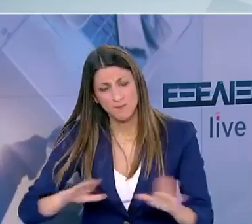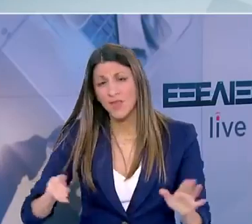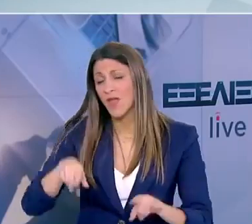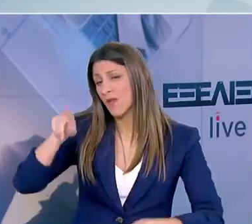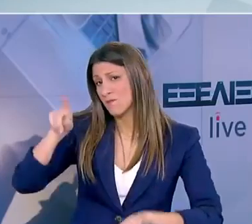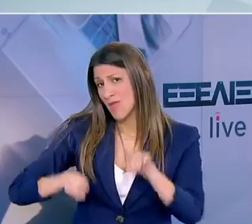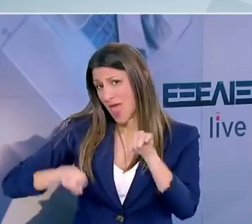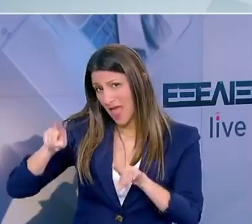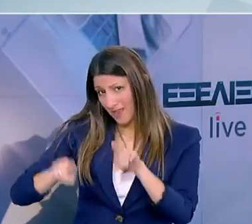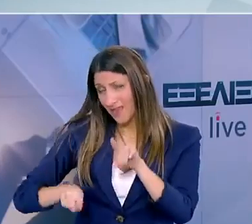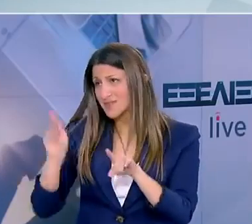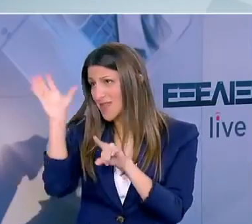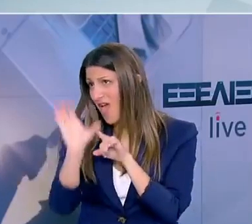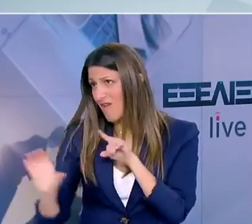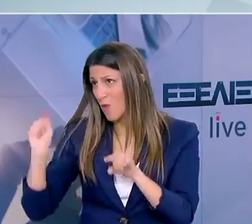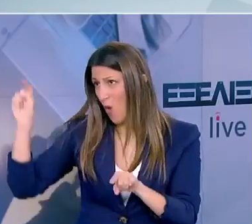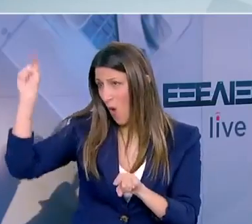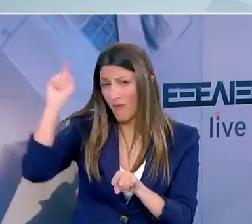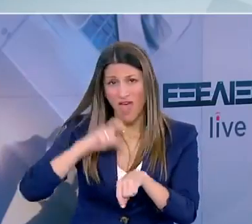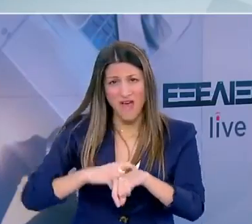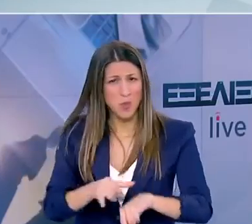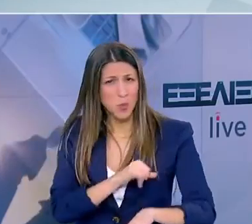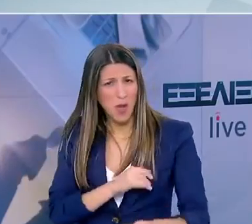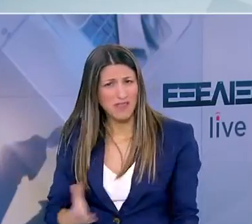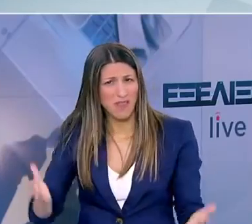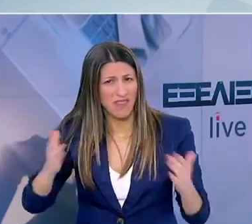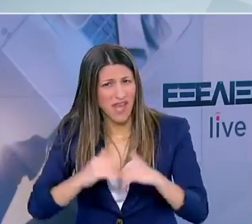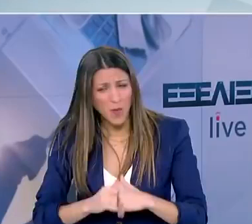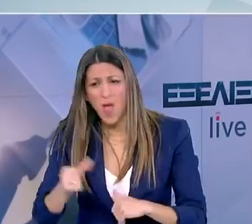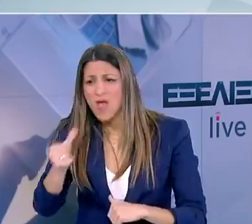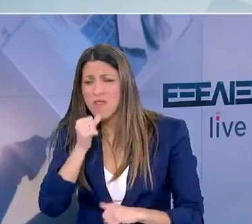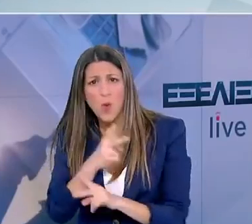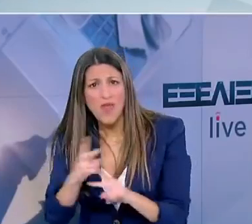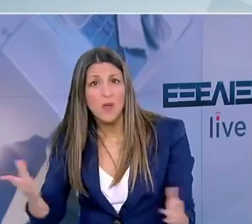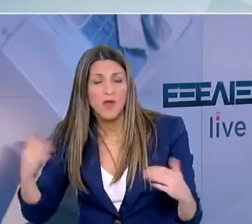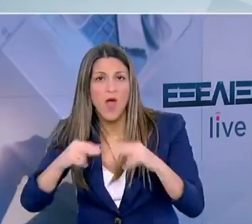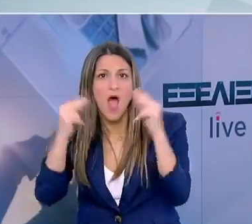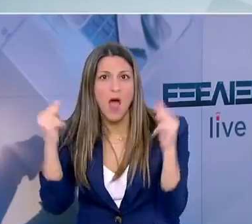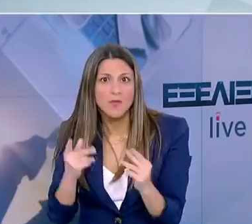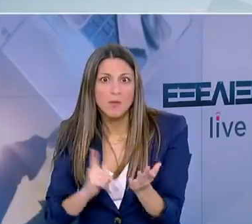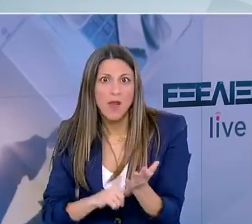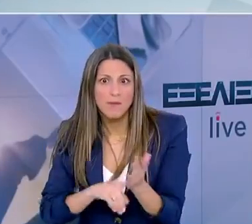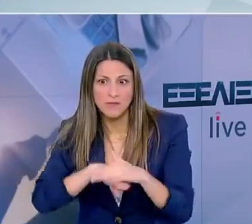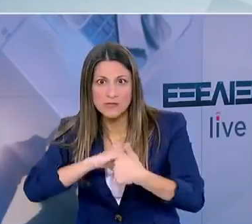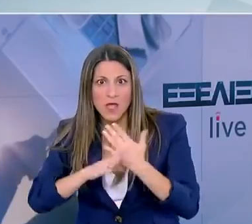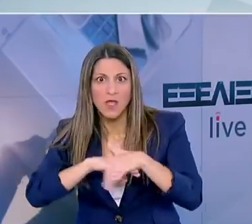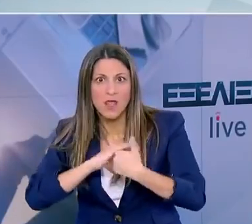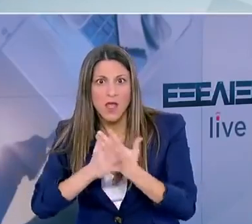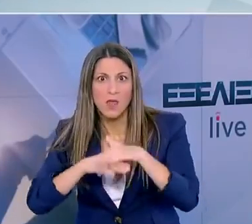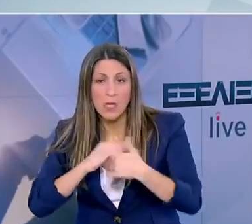πρόσβαση σε καθαρό νερό ή αποχέτευση, το οποίο καθιστά δύσκολη την εφαρμογή κρίσιμων μέτρων υγιεινής, όπως το τακτικό πλύσιμο των